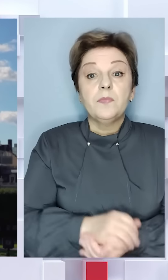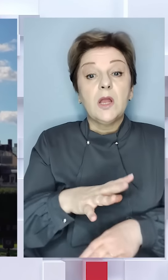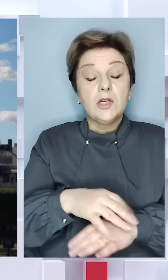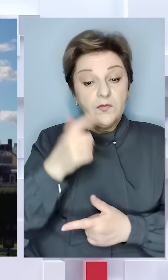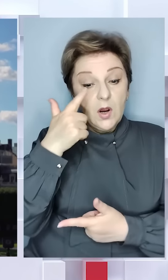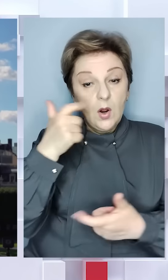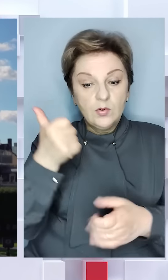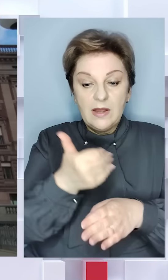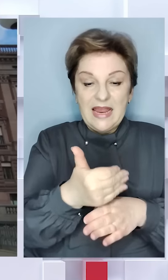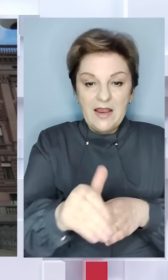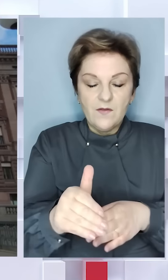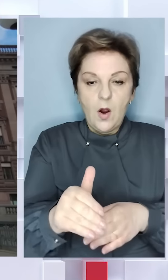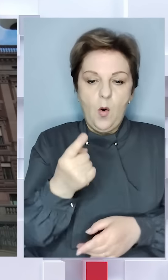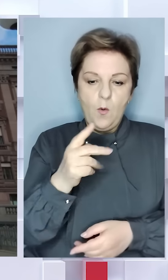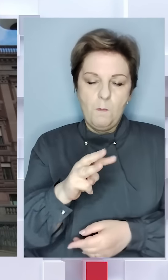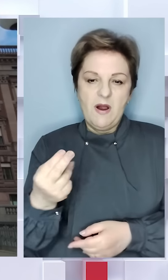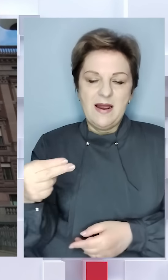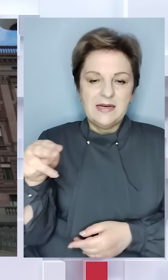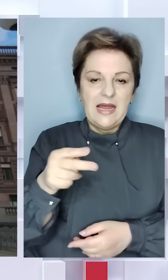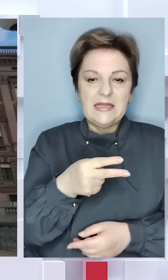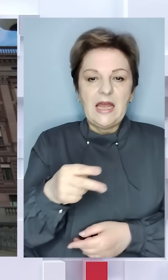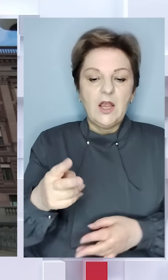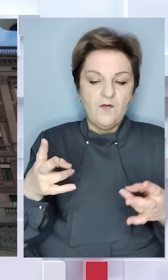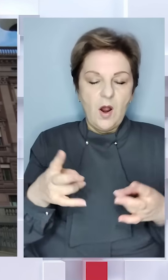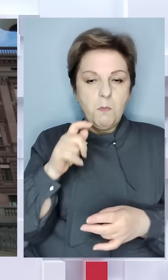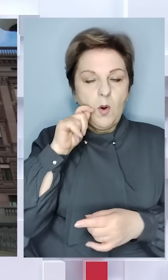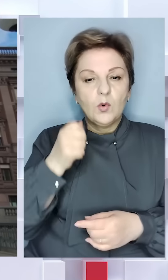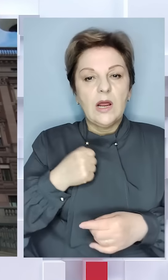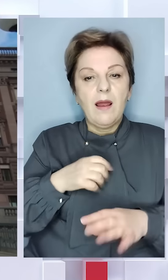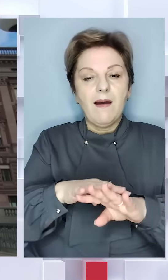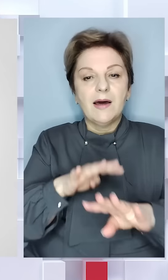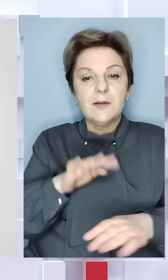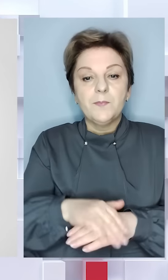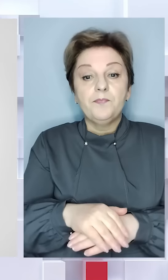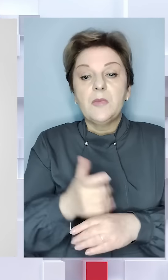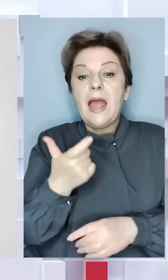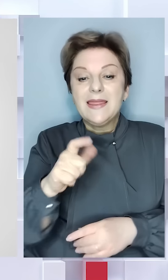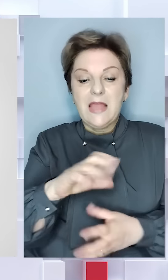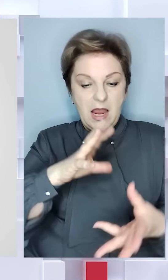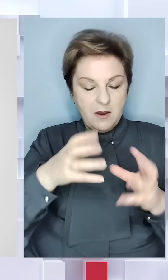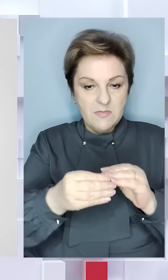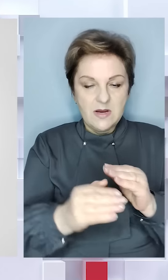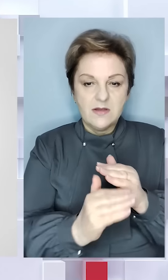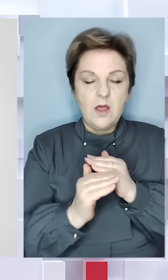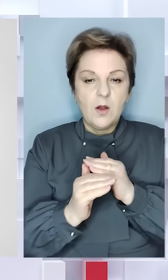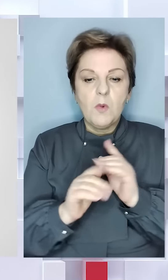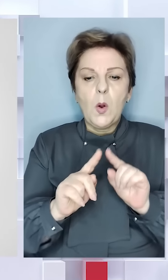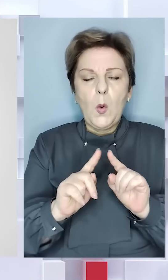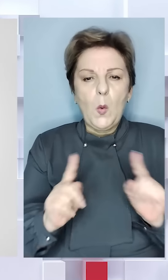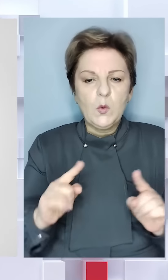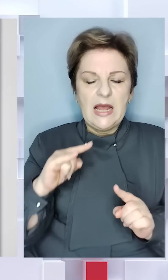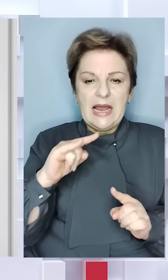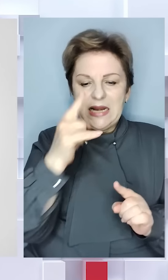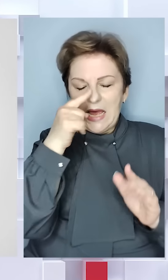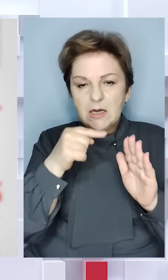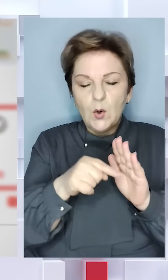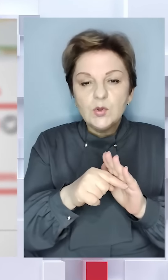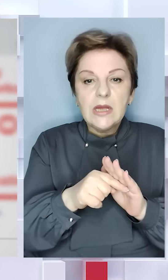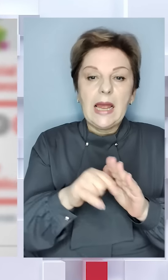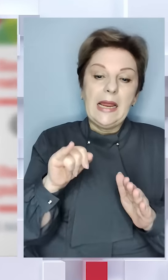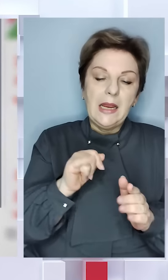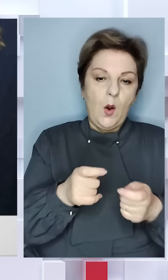Швеція оголосила про виділення понад мільярда євро на потреби української армії. У найбільшому пакеті допомоги – унікальний літак-розвідник